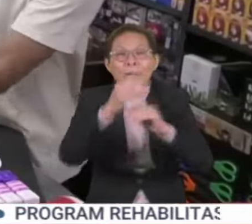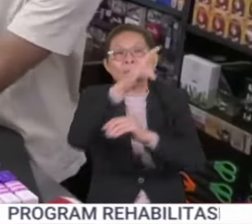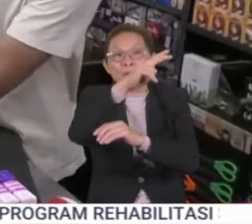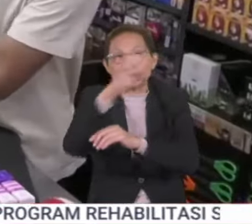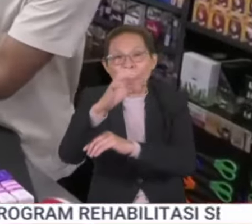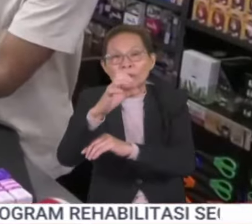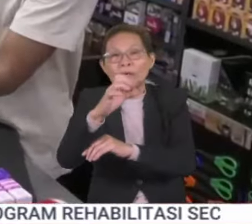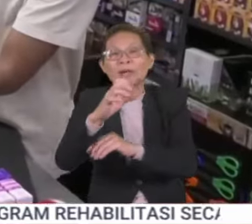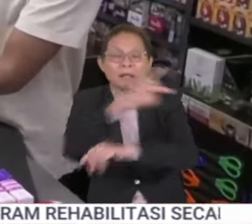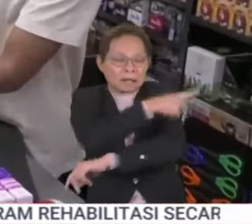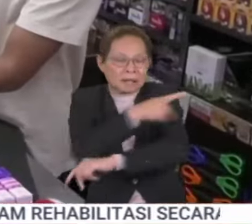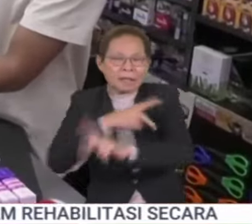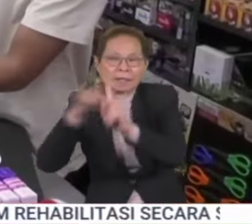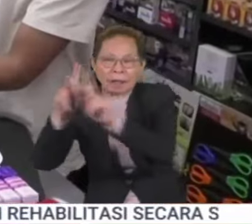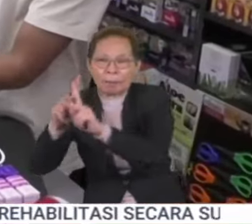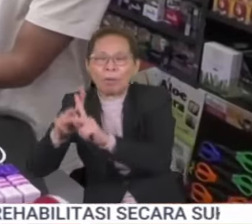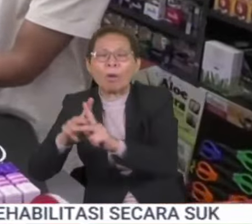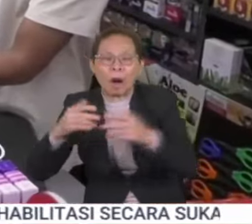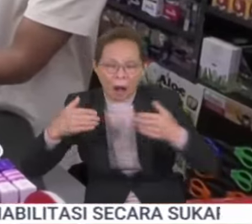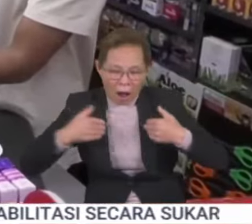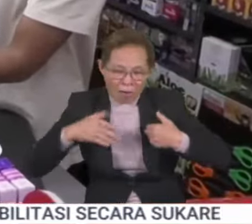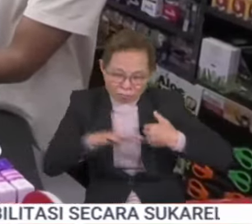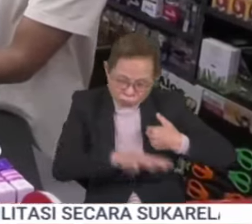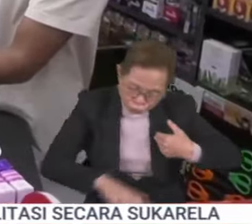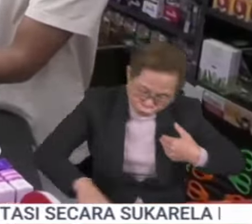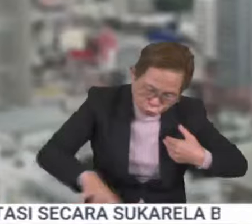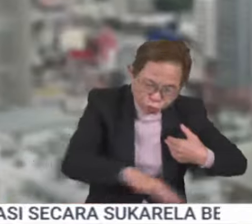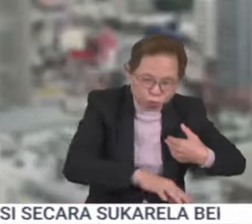klinik Desa beroperasi seluruh negeri